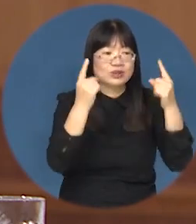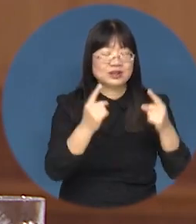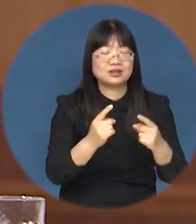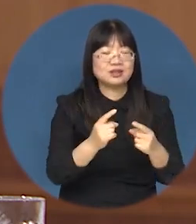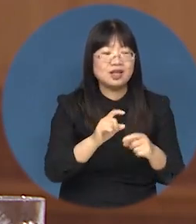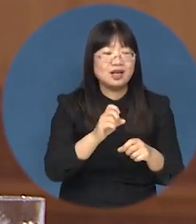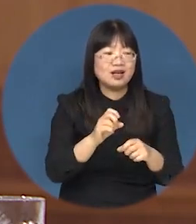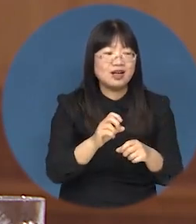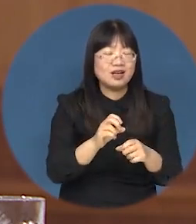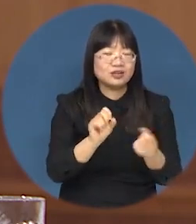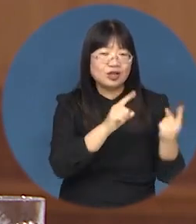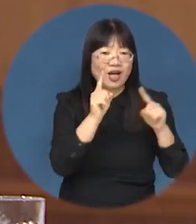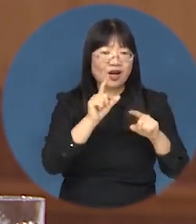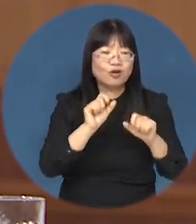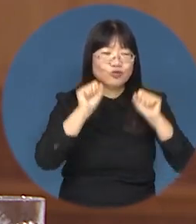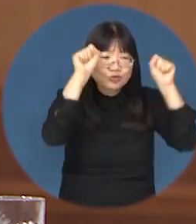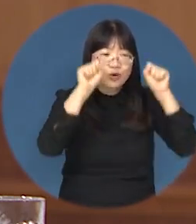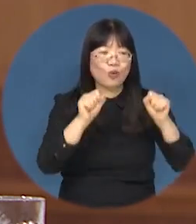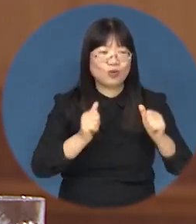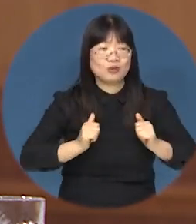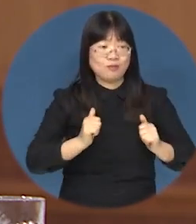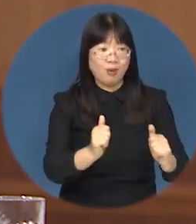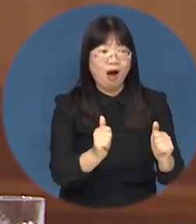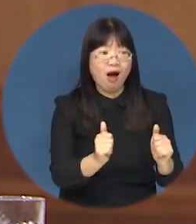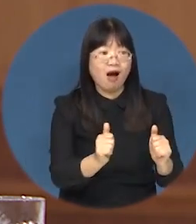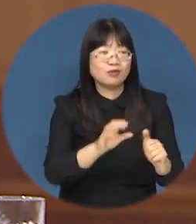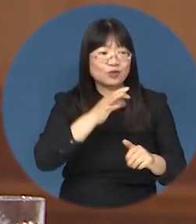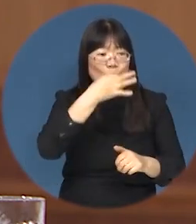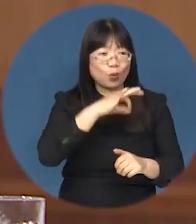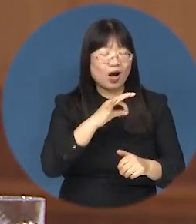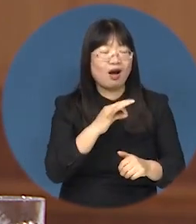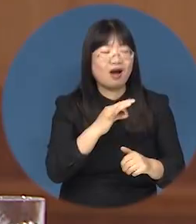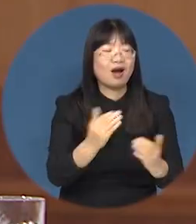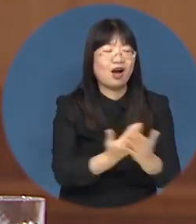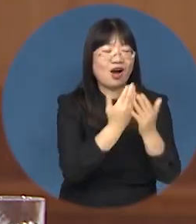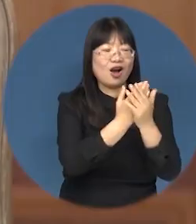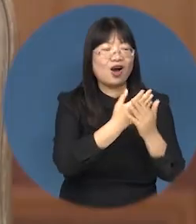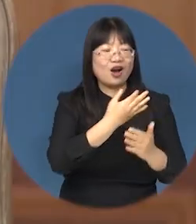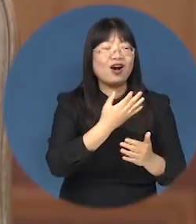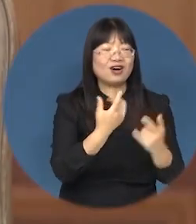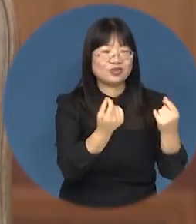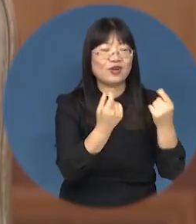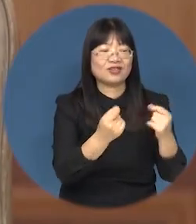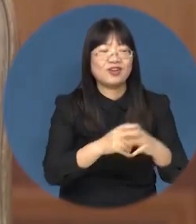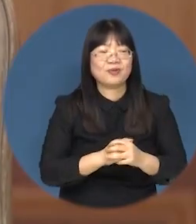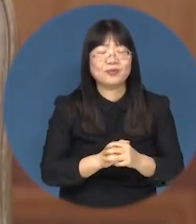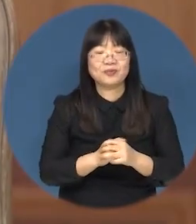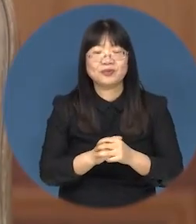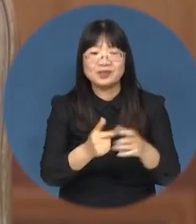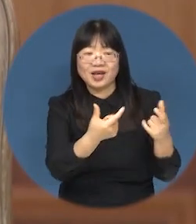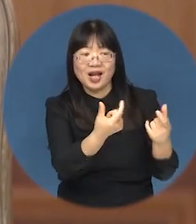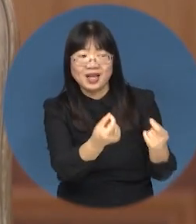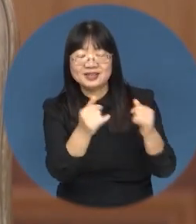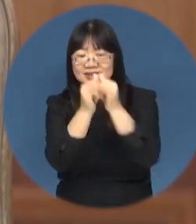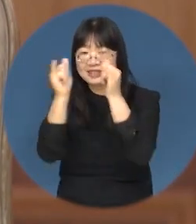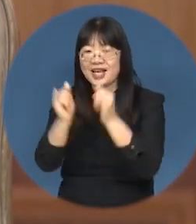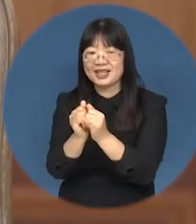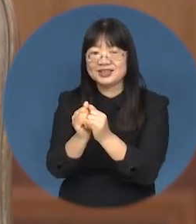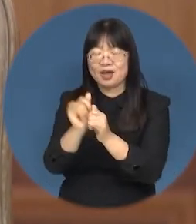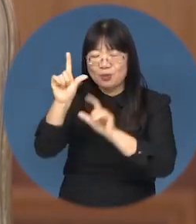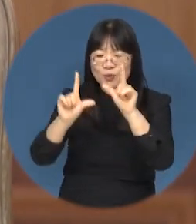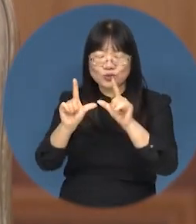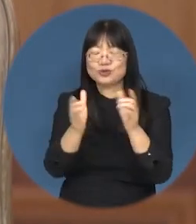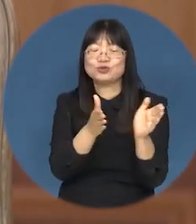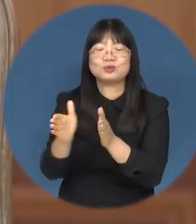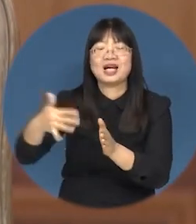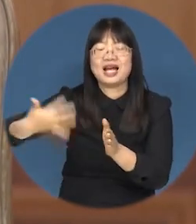초기부터 한다면 예. 훨씬 효과가 그렇죠. 그렇죠. 네. 저 그런 그 사회적인 구조가 형성이 안 되어